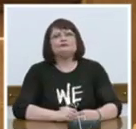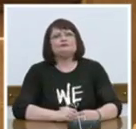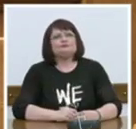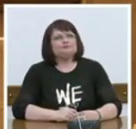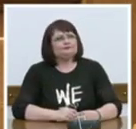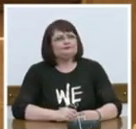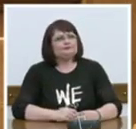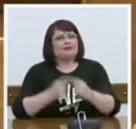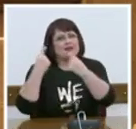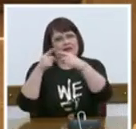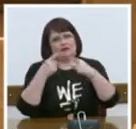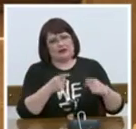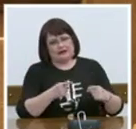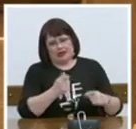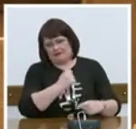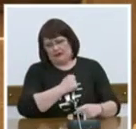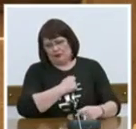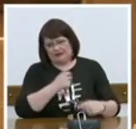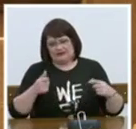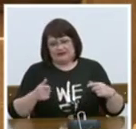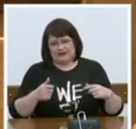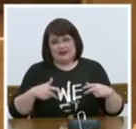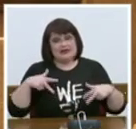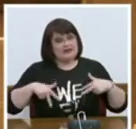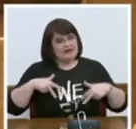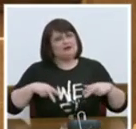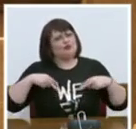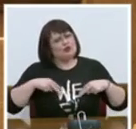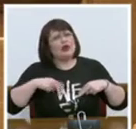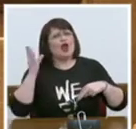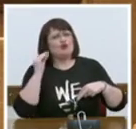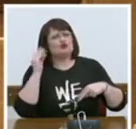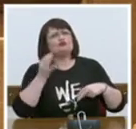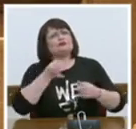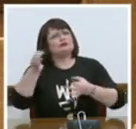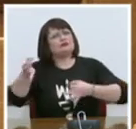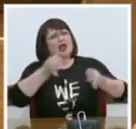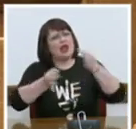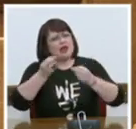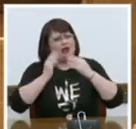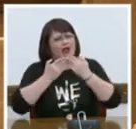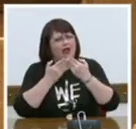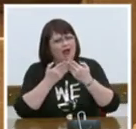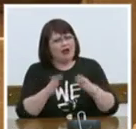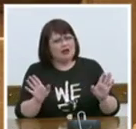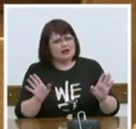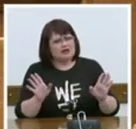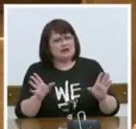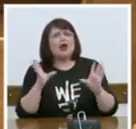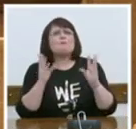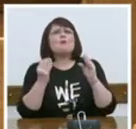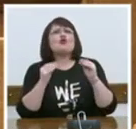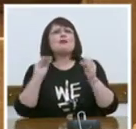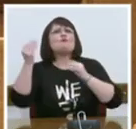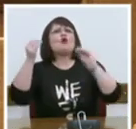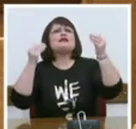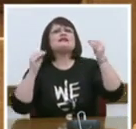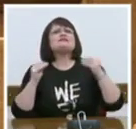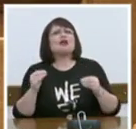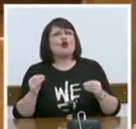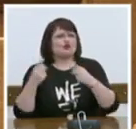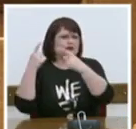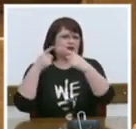διαφορετικά. Έχουμε ακούσει κυβερνητικά στελέχη να υποστηρίζουν ευθέως την πολυπολιτισμικότητα. Βλέπουμε τα